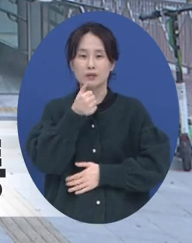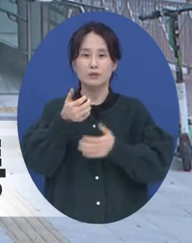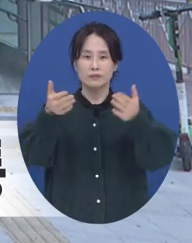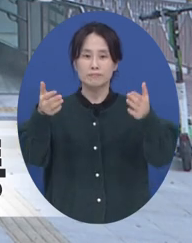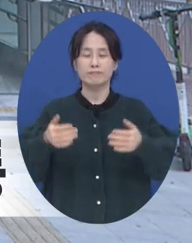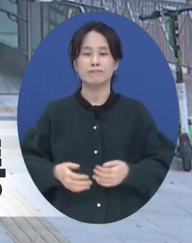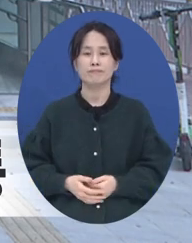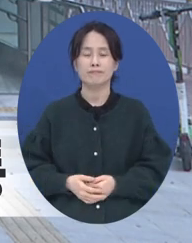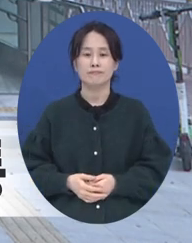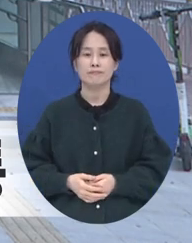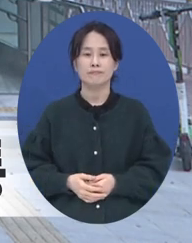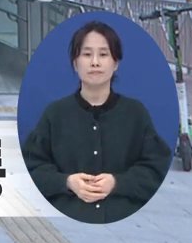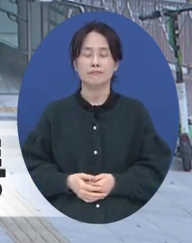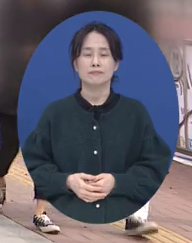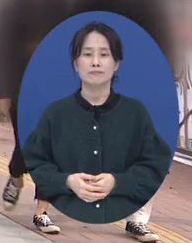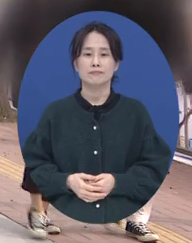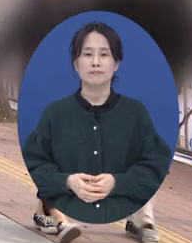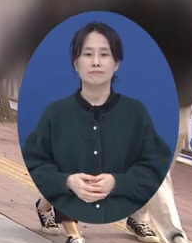현장 취재했습니다.